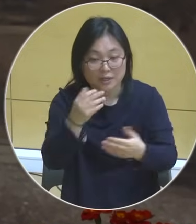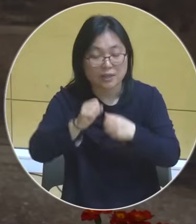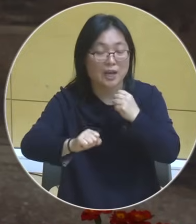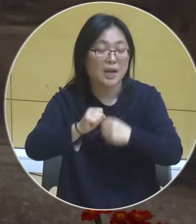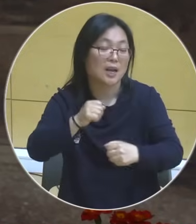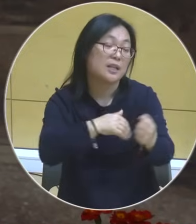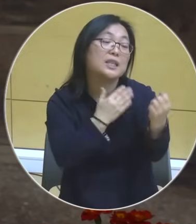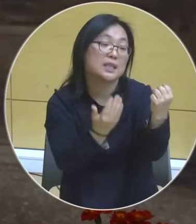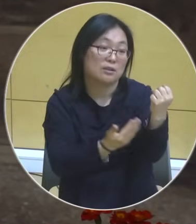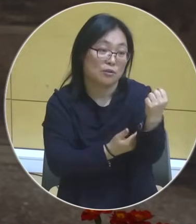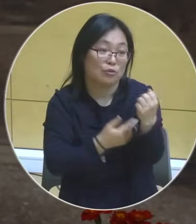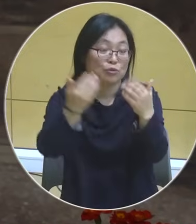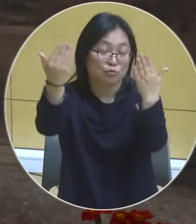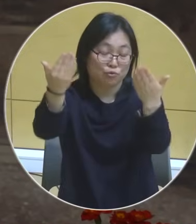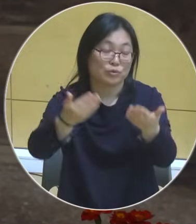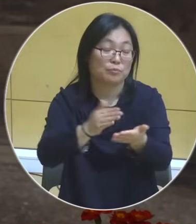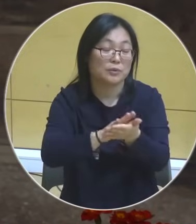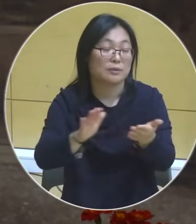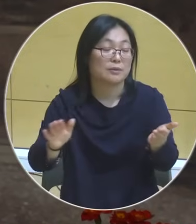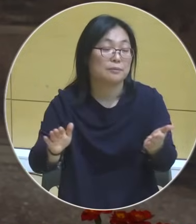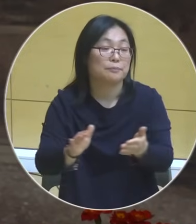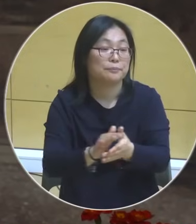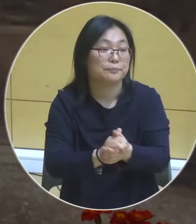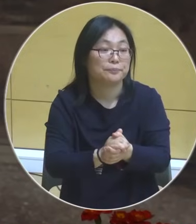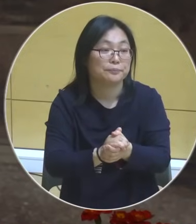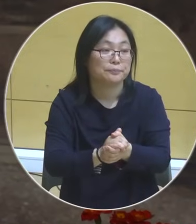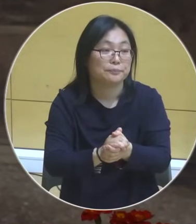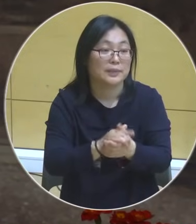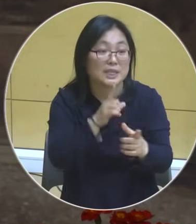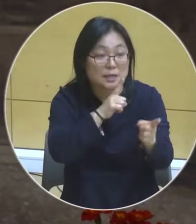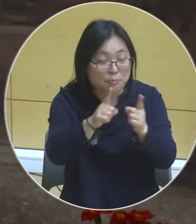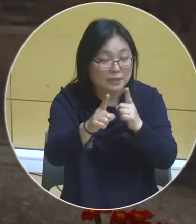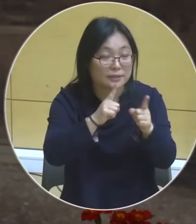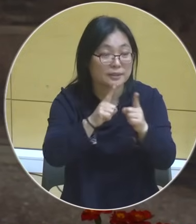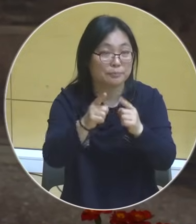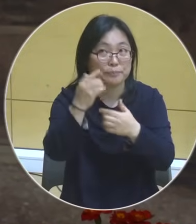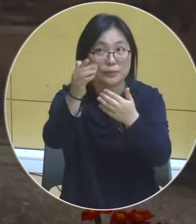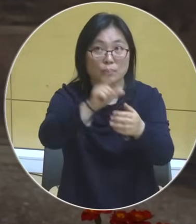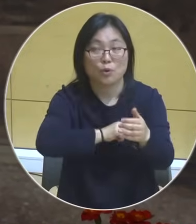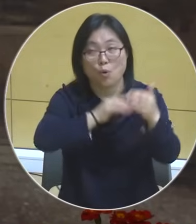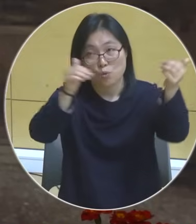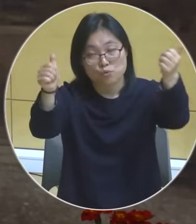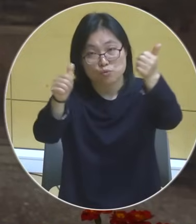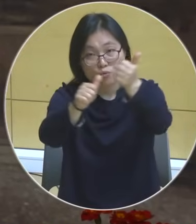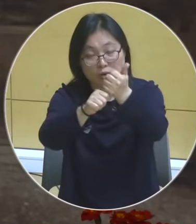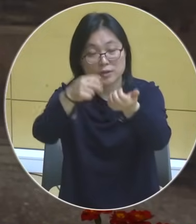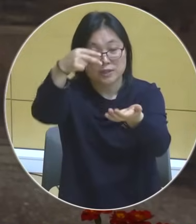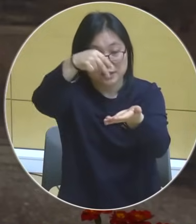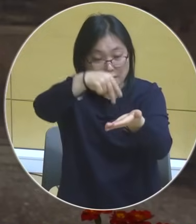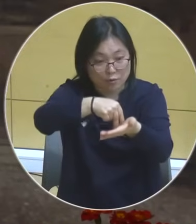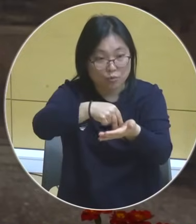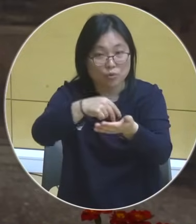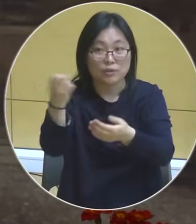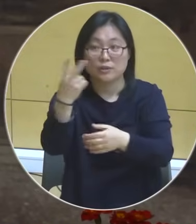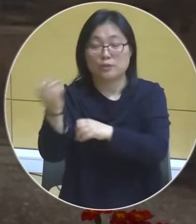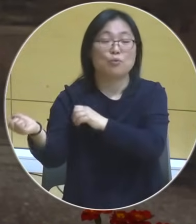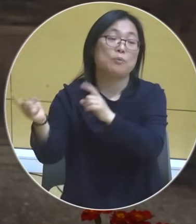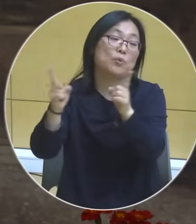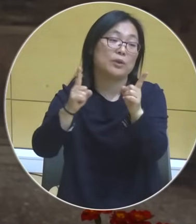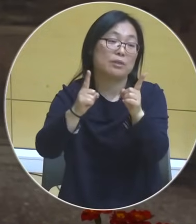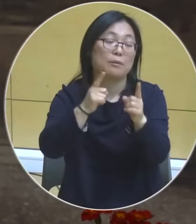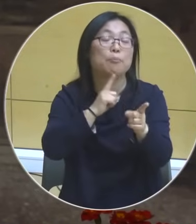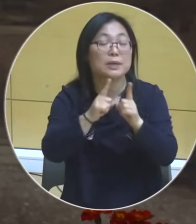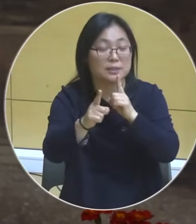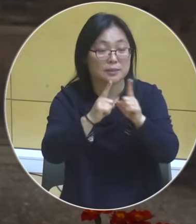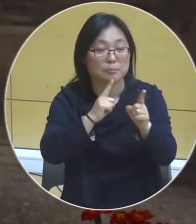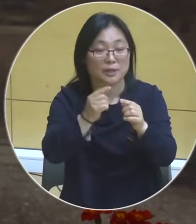아름다운 것들이 바로 이 하나님 말씀 속에 들어있습니다. 그 말씀이 여호수아 자신을 일으켜 세우고 다시 회복했던 그 말씀,